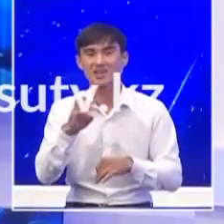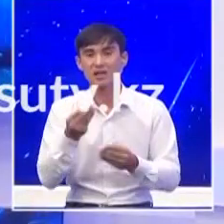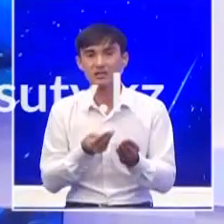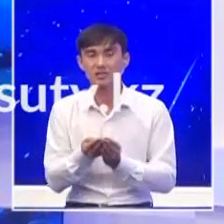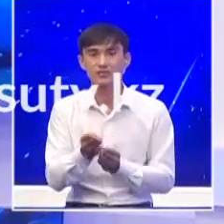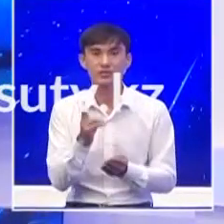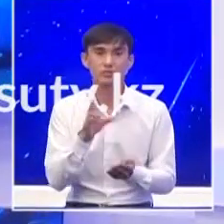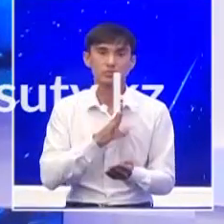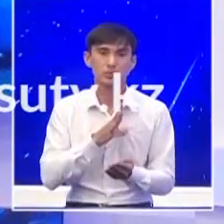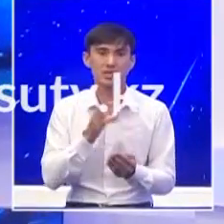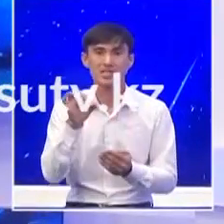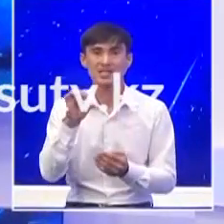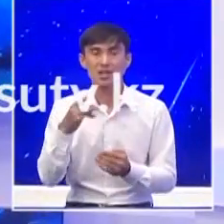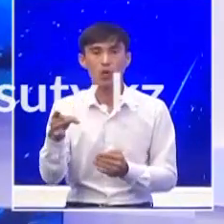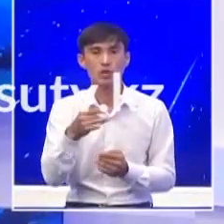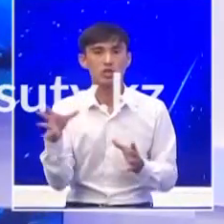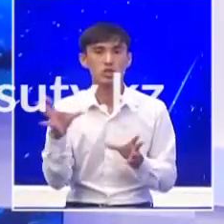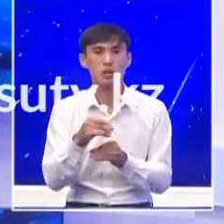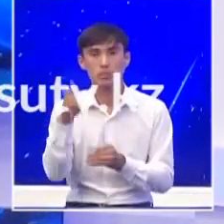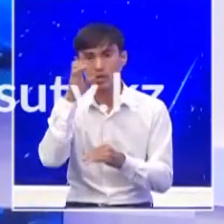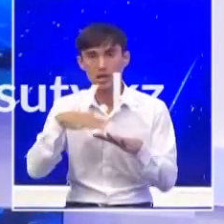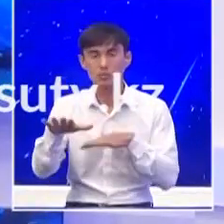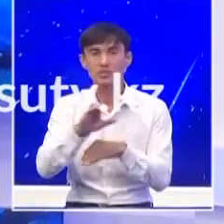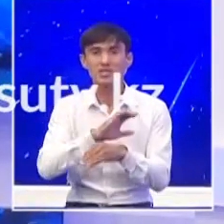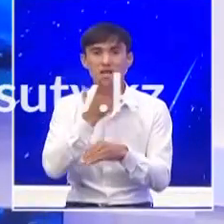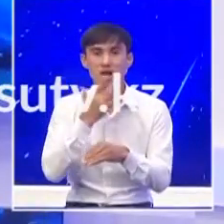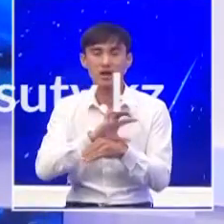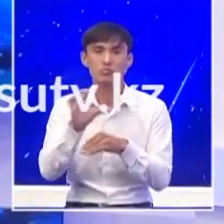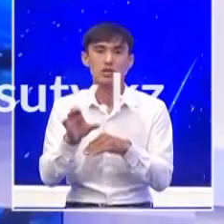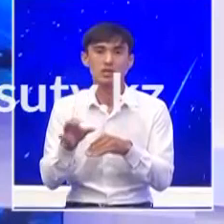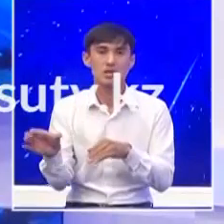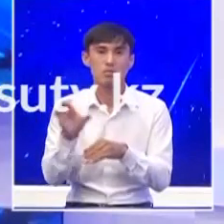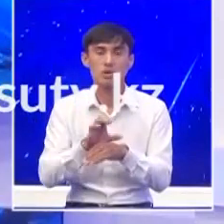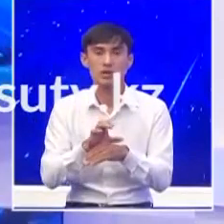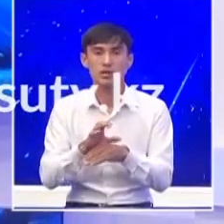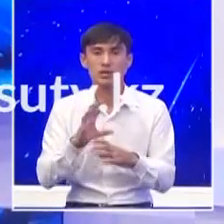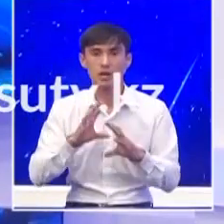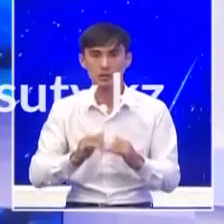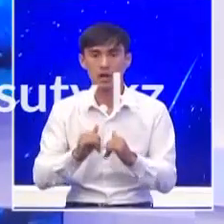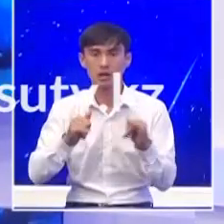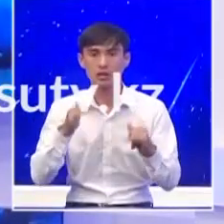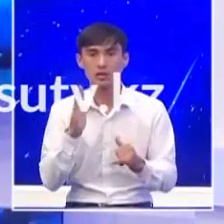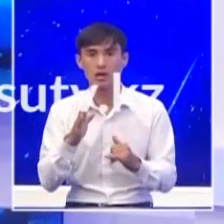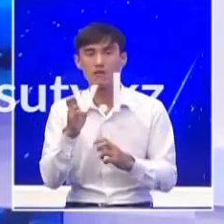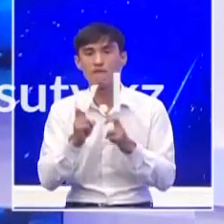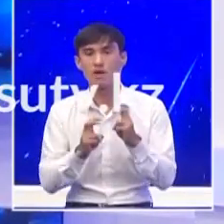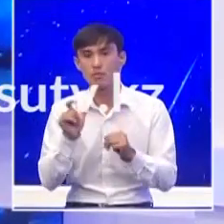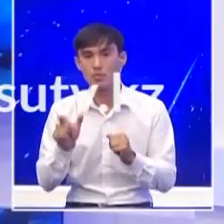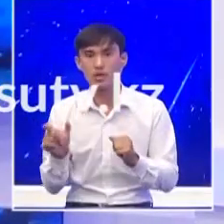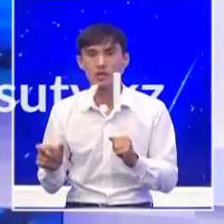қаржыландырған. Бұл Ескелді ауданының ғана емес, жалпы еліміздің экспорттық-импорттық әлеуетін арттыратын анық. Фермерлер жергілікті